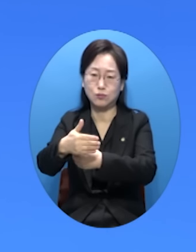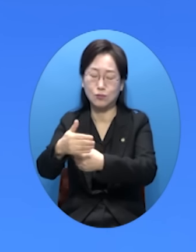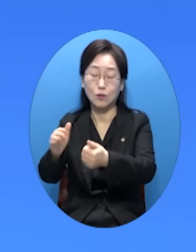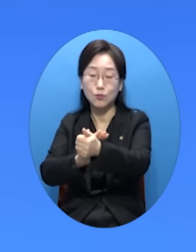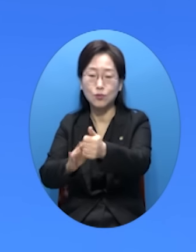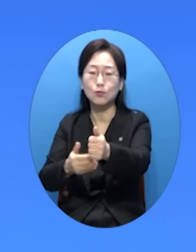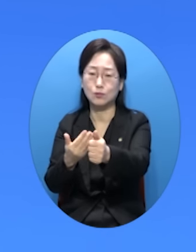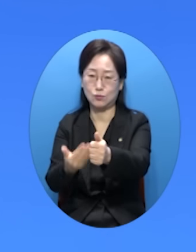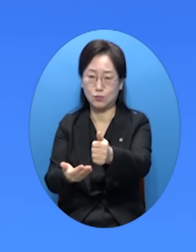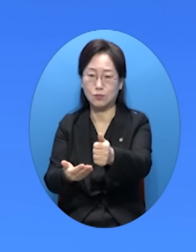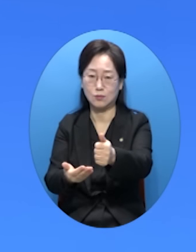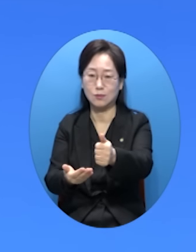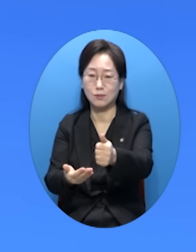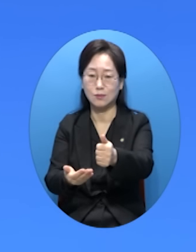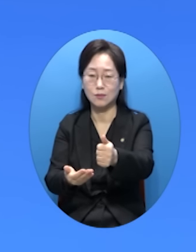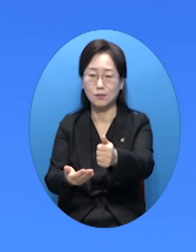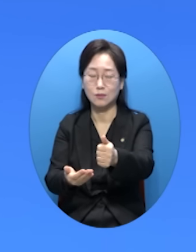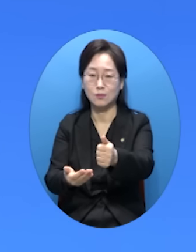위로하고